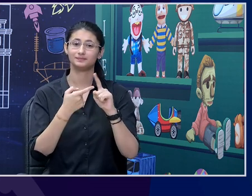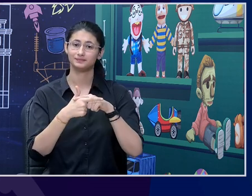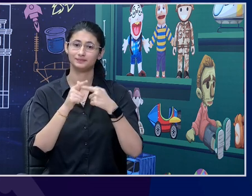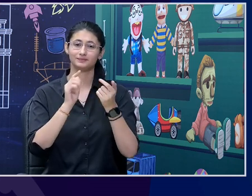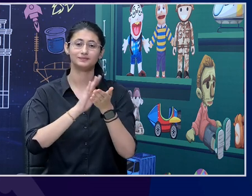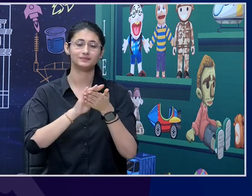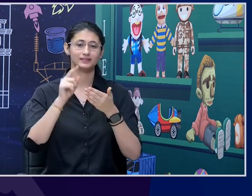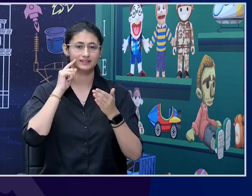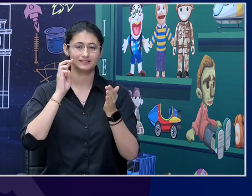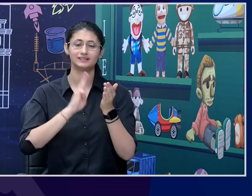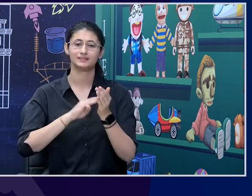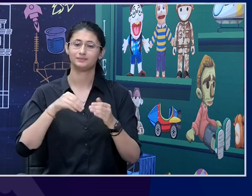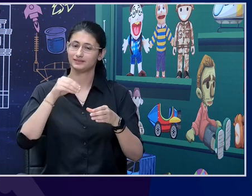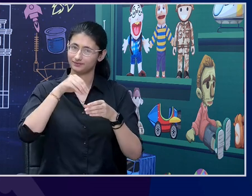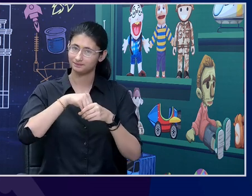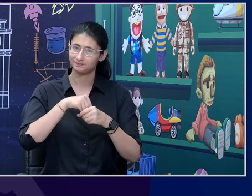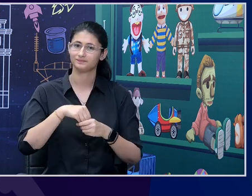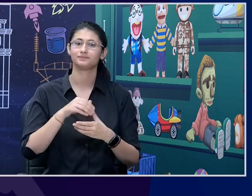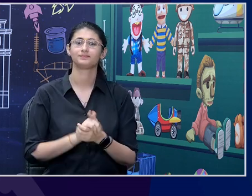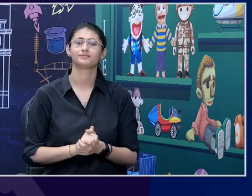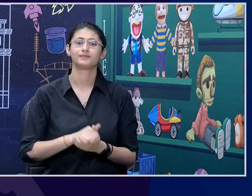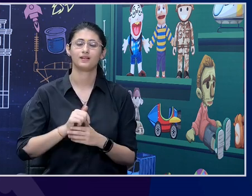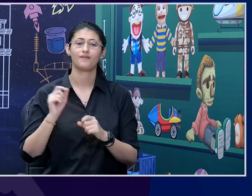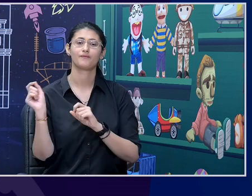चलते हैं एक चित्रा की तरफ